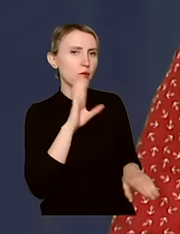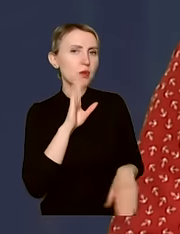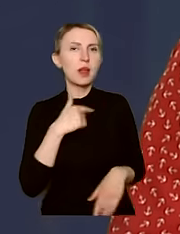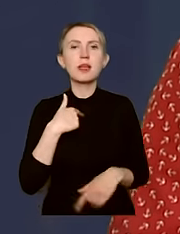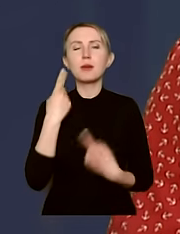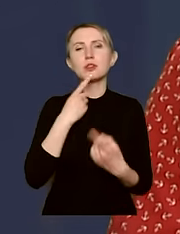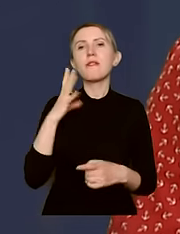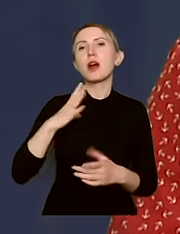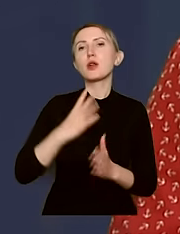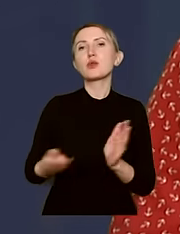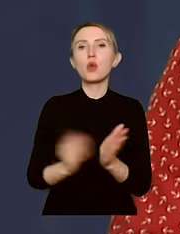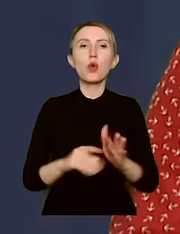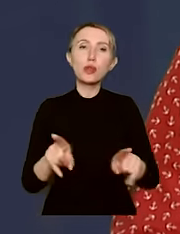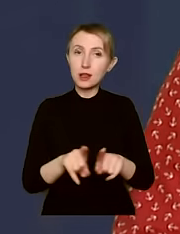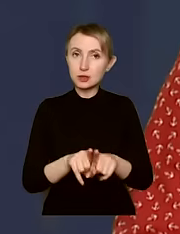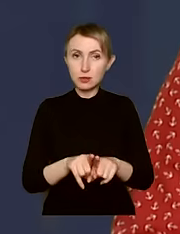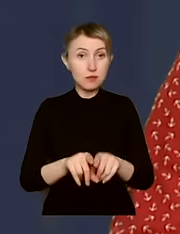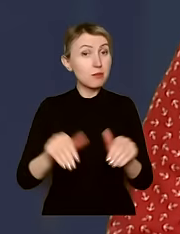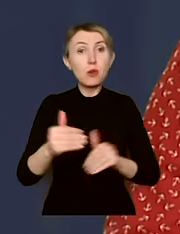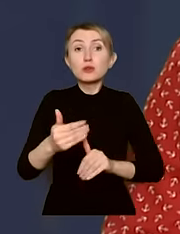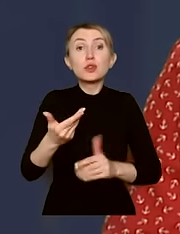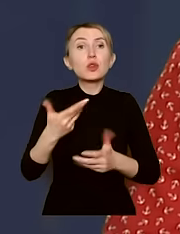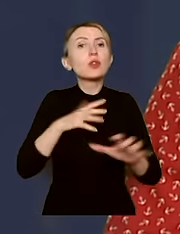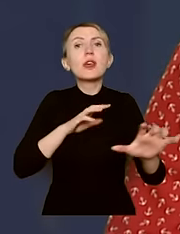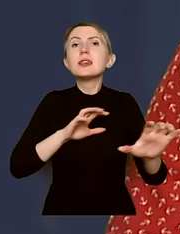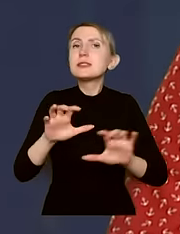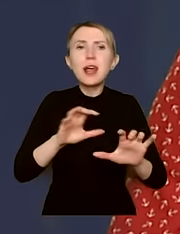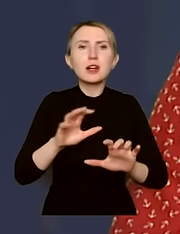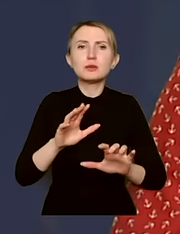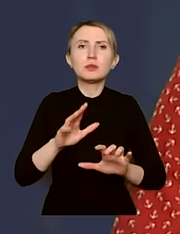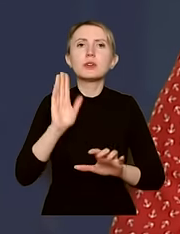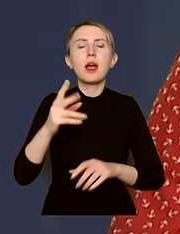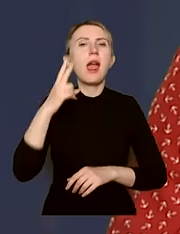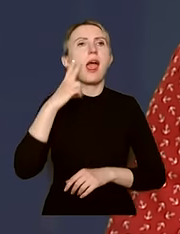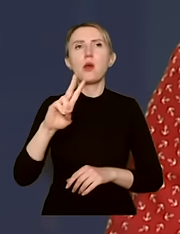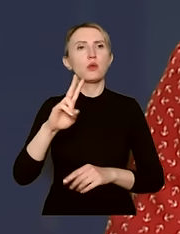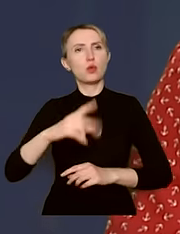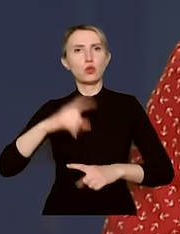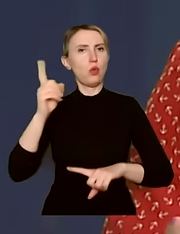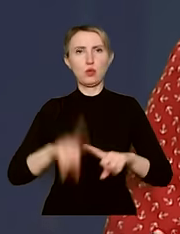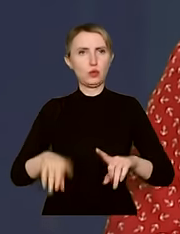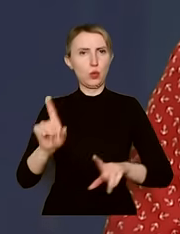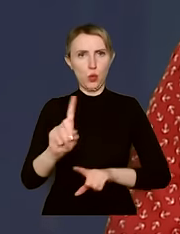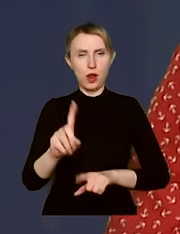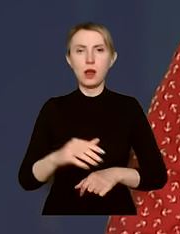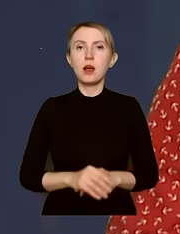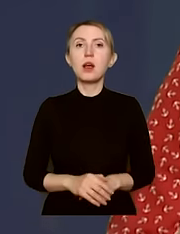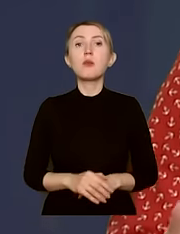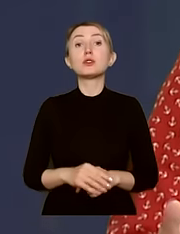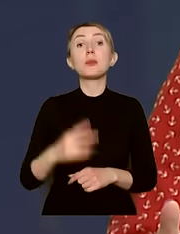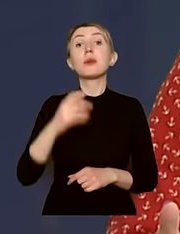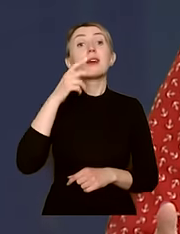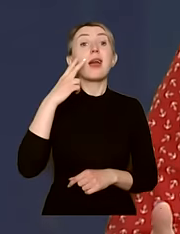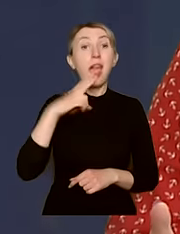dodać, że może też niekoniecznie straszmy wprowadzaniem euro, bo po pierwsze, żeby do strefy euro wejść, trzeba